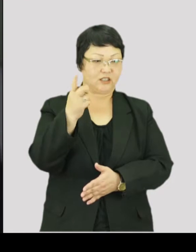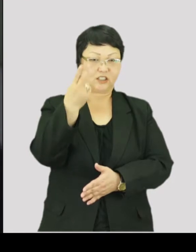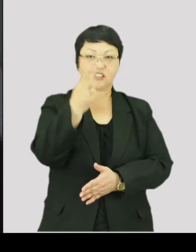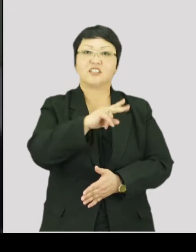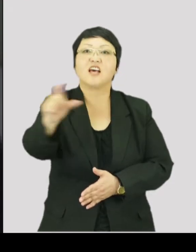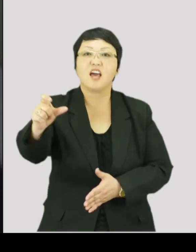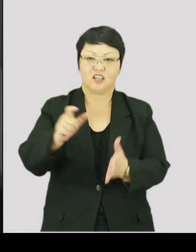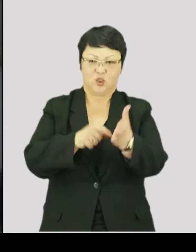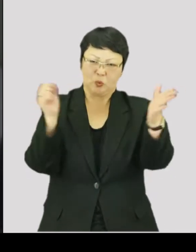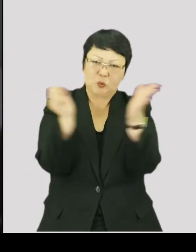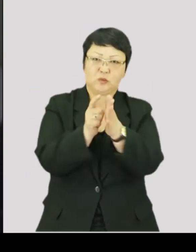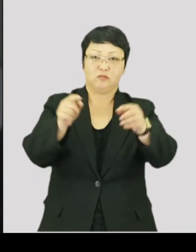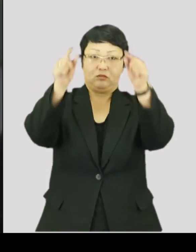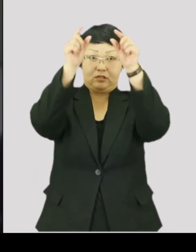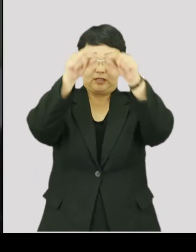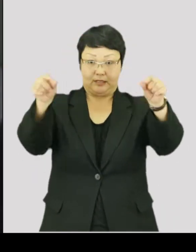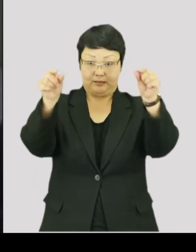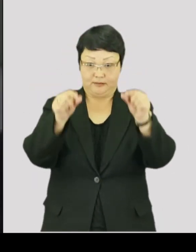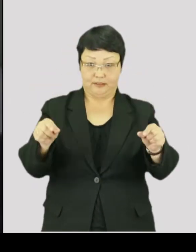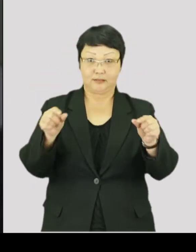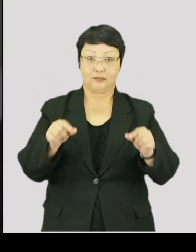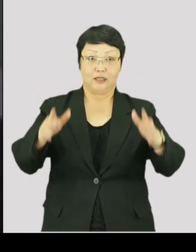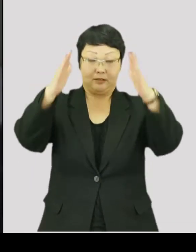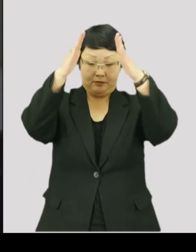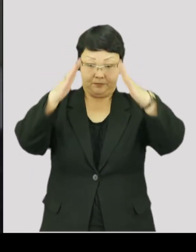ойлголт. Тэр ингээд 4-5 үетэй